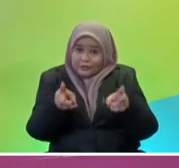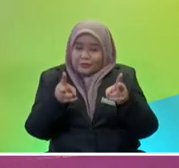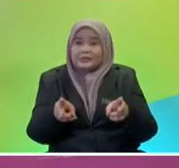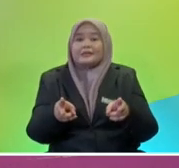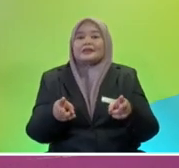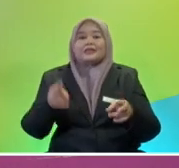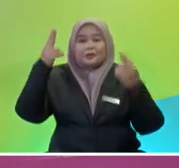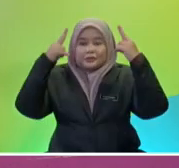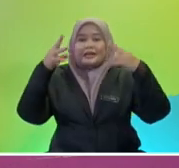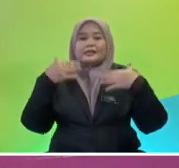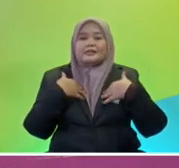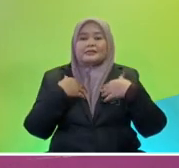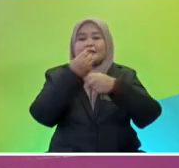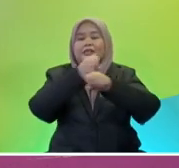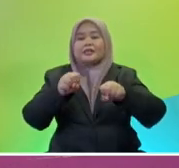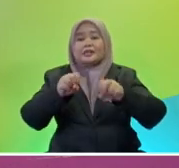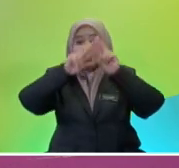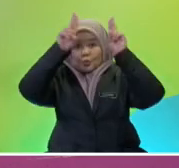Ustadz ada sedikit individu